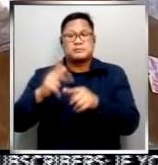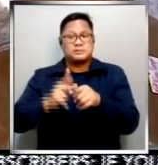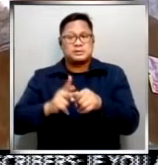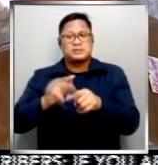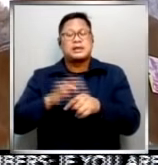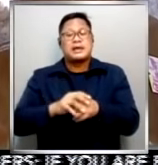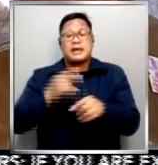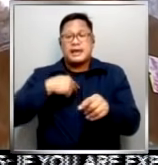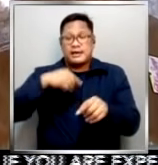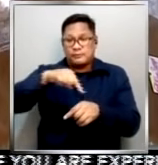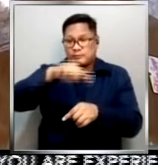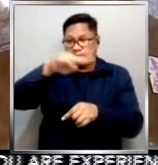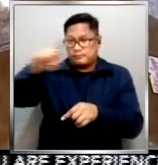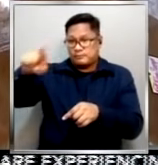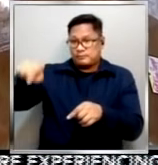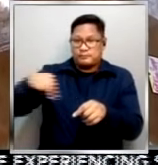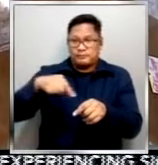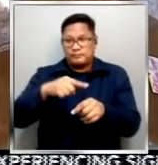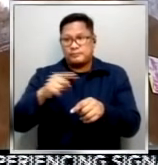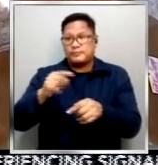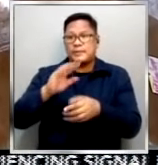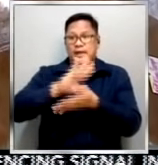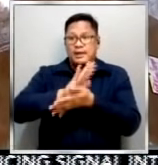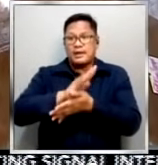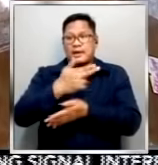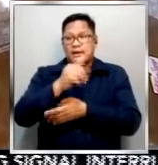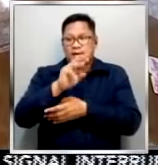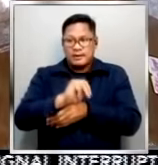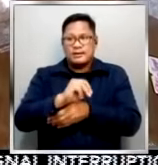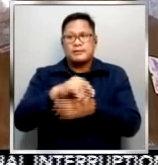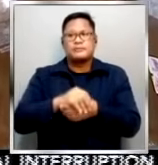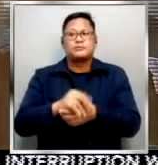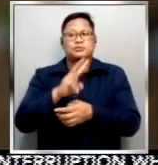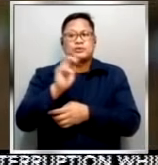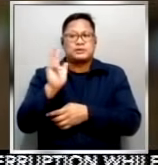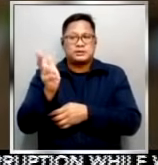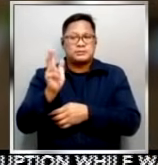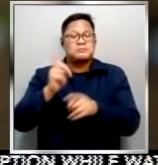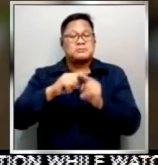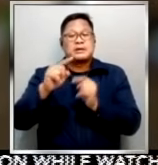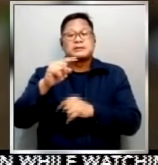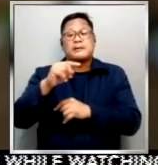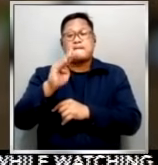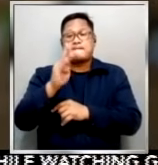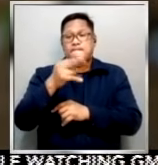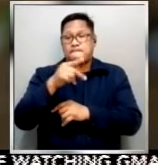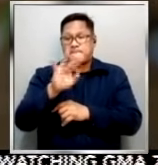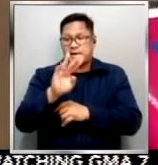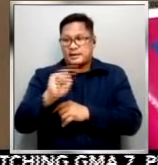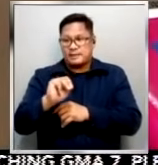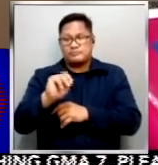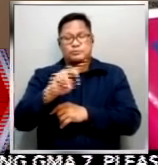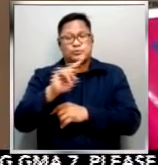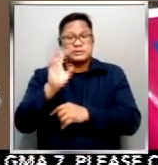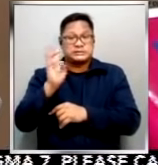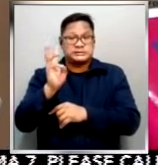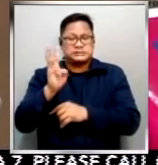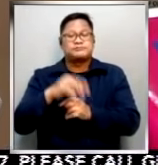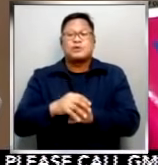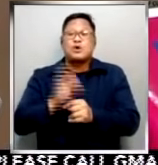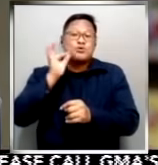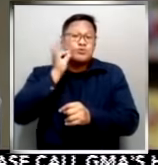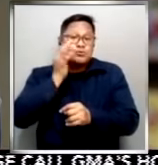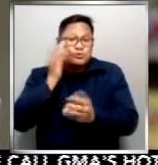na 230 habang ang brick ham, 160 pesos. Nagmahal din ang fruit cocktail at pasta